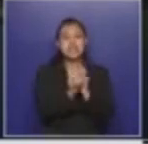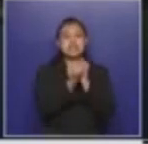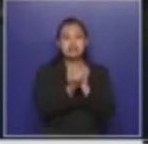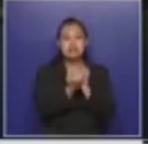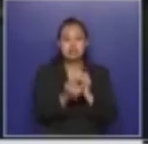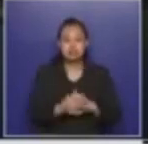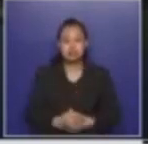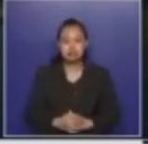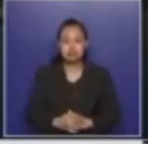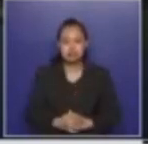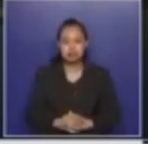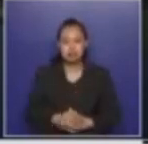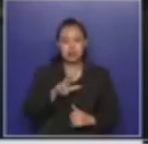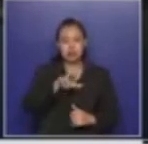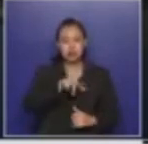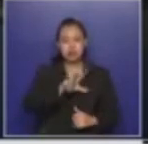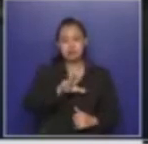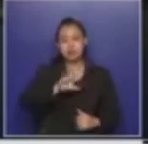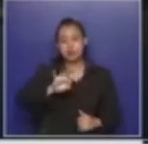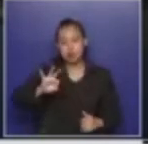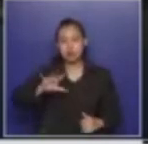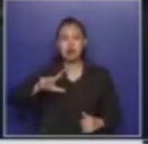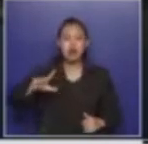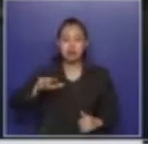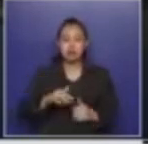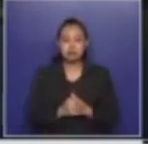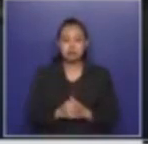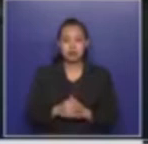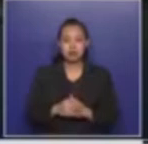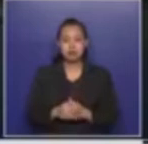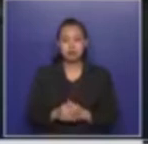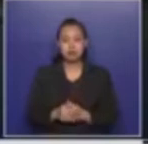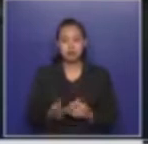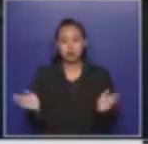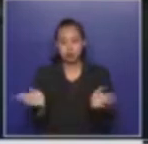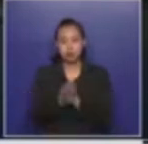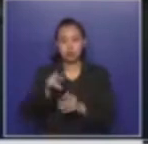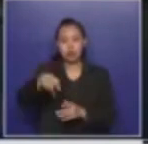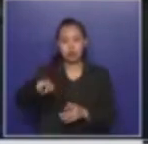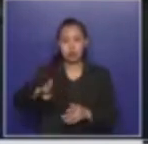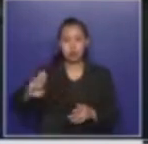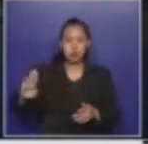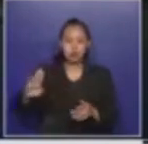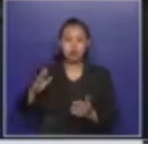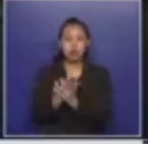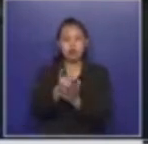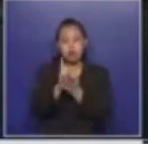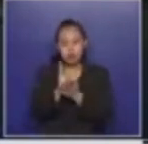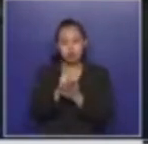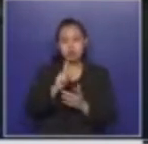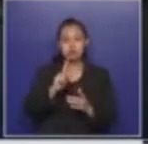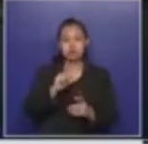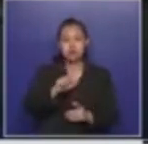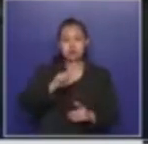มีแต่ว่าการกู้เงินนะครับรัฐบาลที่มีความสามารถในการบริหารประเทศดีมีเศรษฐกิจดีนะครับแล้วทำงานเขาไม่กู้เงินเป็นประจำแล้วครับเค้าจะคู่เมื่อมีความจำเป็นเมื่อมีเหตุฉุกเฉินหรือว่าเหตุจำเป็นกแต่ละปีก็เป็นงบขาดดุลบ้างแต่ถ้าเธอปกตินะครับก็จะเป็นงบสมดุลหรือเกินด้วยซ้ำไปแต่วันนี้นะครับอย่างที่ท่านสมาชิกหลายท่านนะครับว่าว่าท่านพลเอกประยุทธ์นะครับกู้จนเคยชินวันนี้นะครับ3.39ล้านนะครับถ้าบวกพ.ร.บ.เงินกู้ไปอีกนะครับ 1ล้านบาทก็ท่านกับผู้ไป